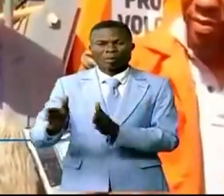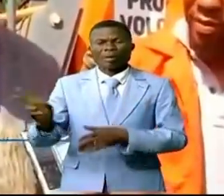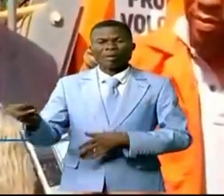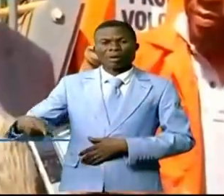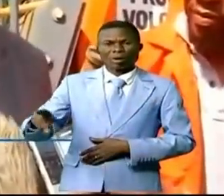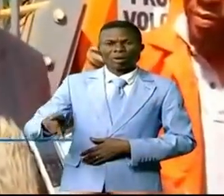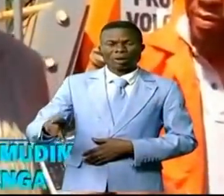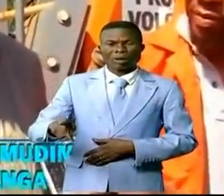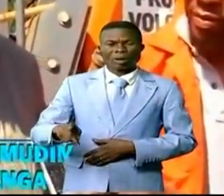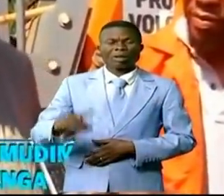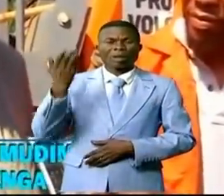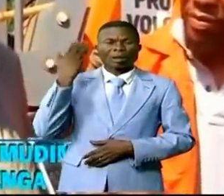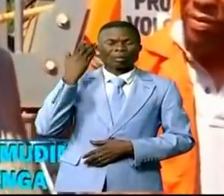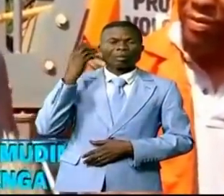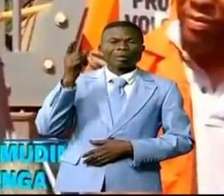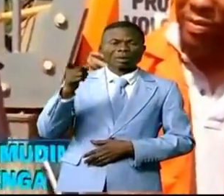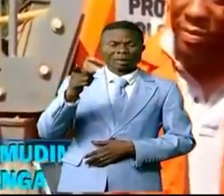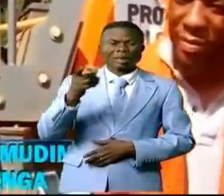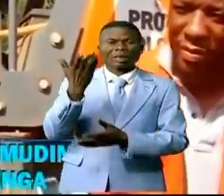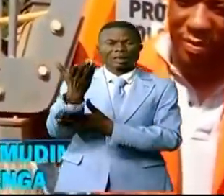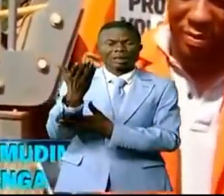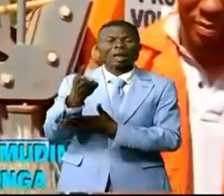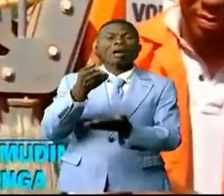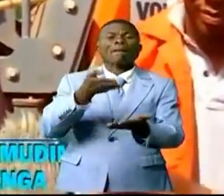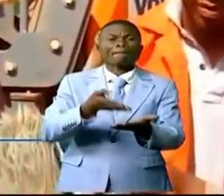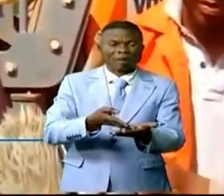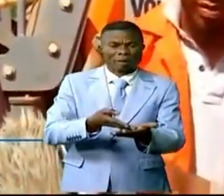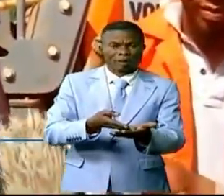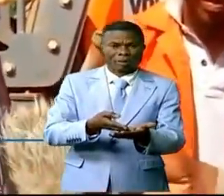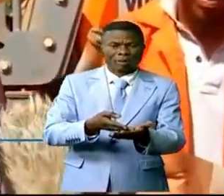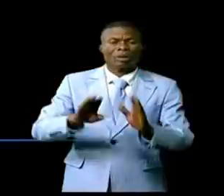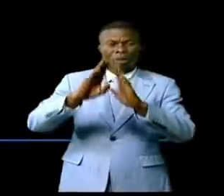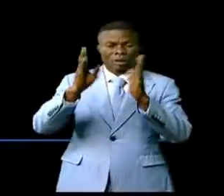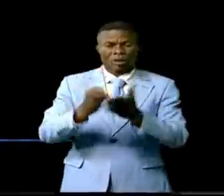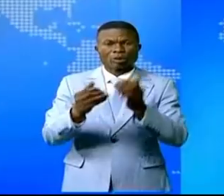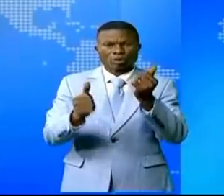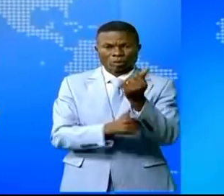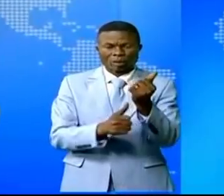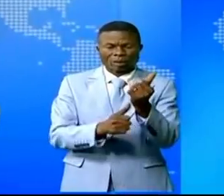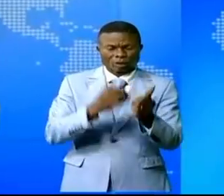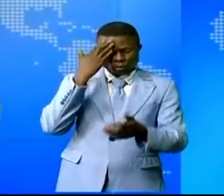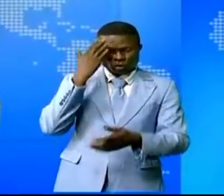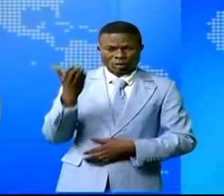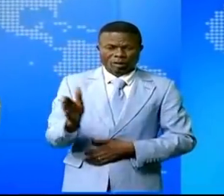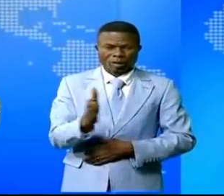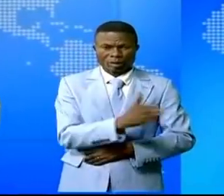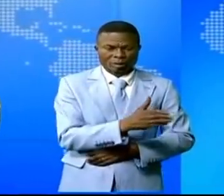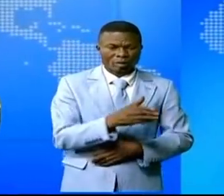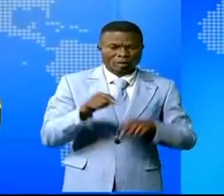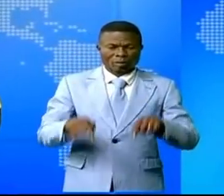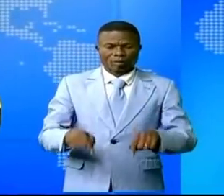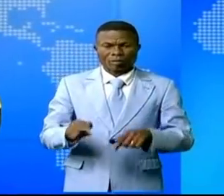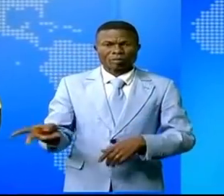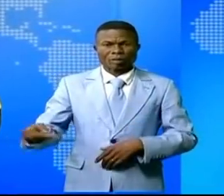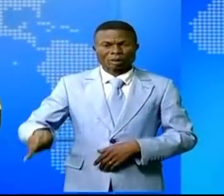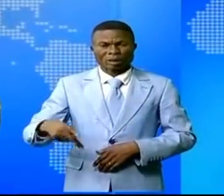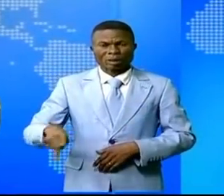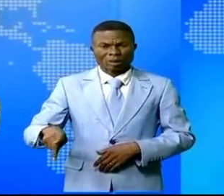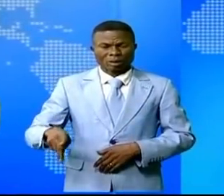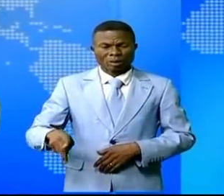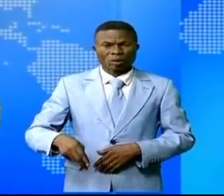province, Edouard Moulumba exige des preuves à tous lui qui en détient. Pendant ces temps, dans la province